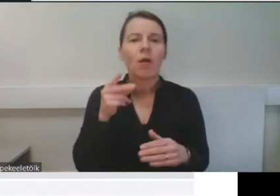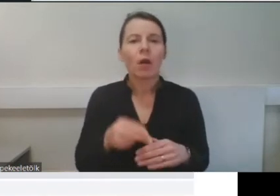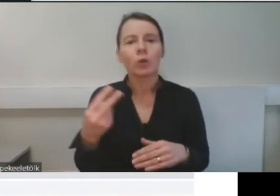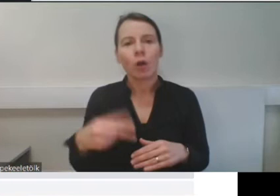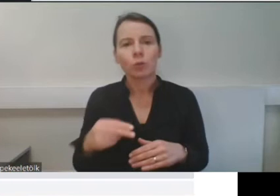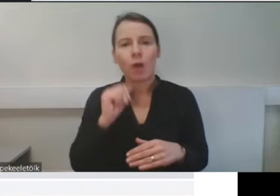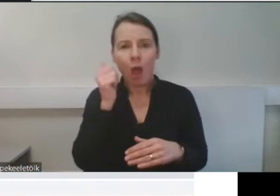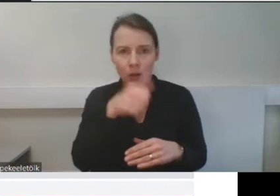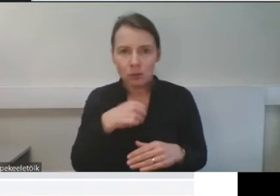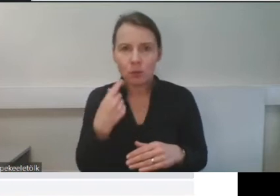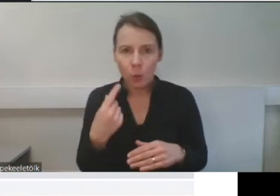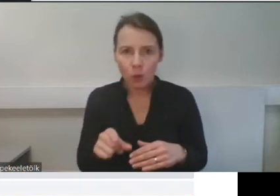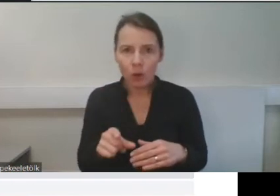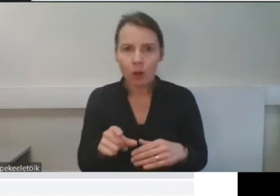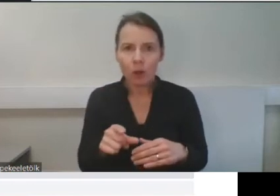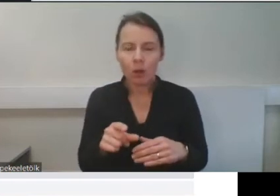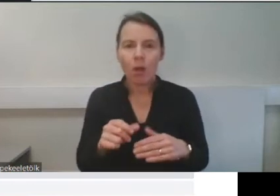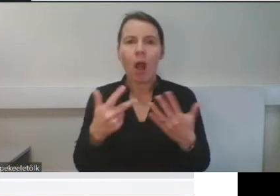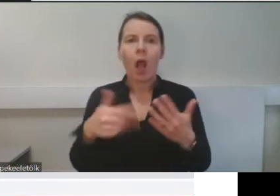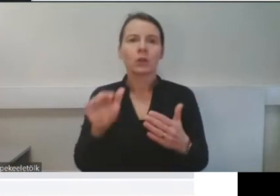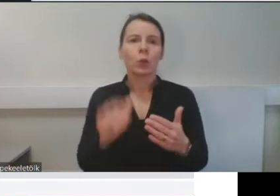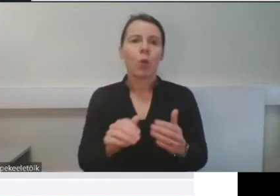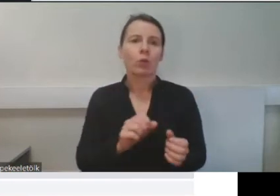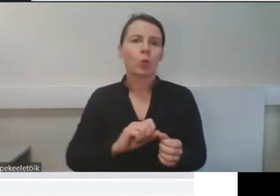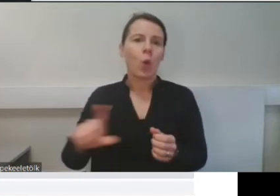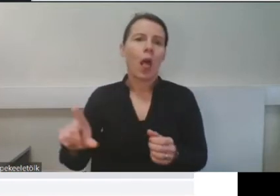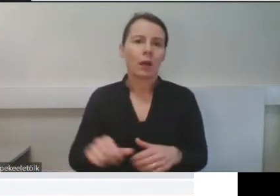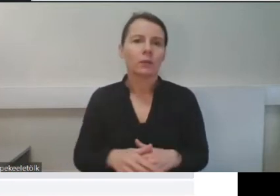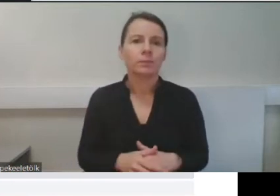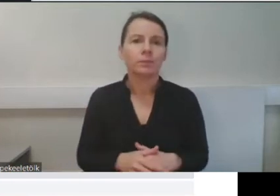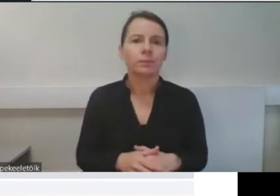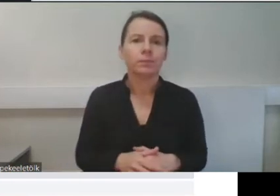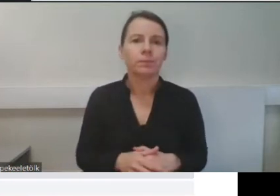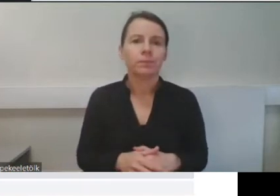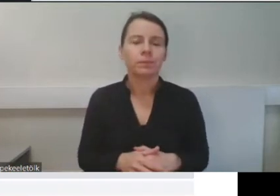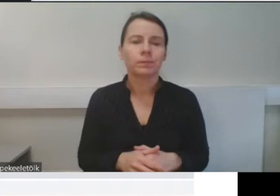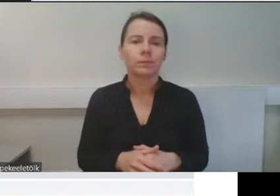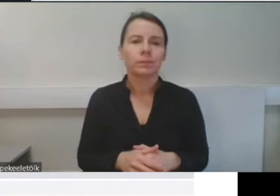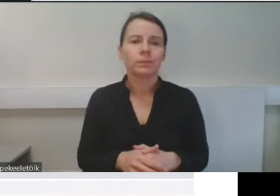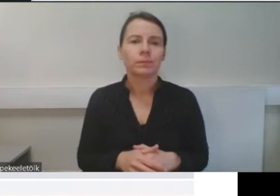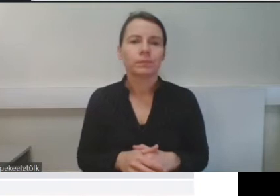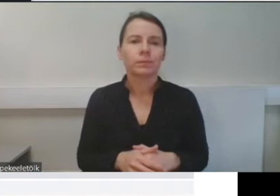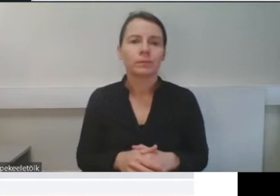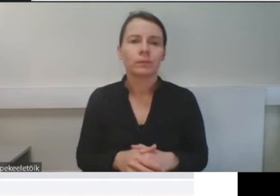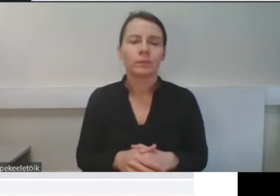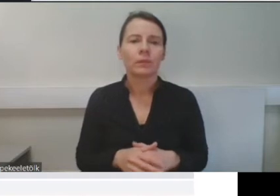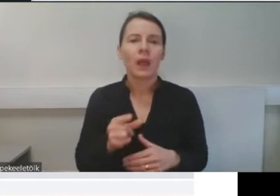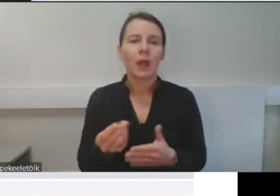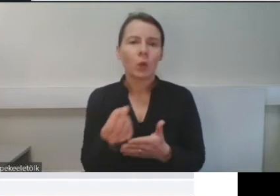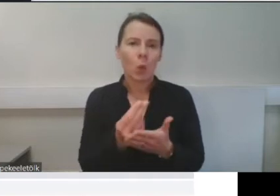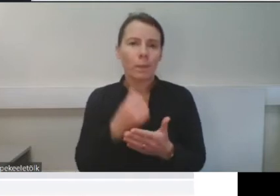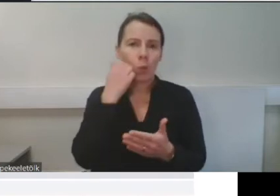puude raskusastme kohta. Nüüd me jällegi oleme kaalumas, et me veidi muudame